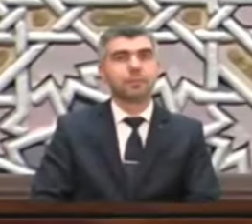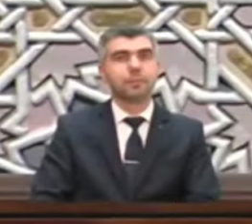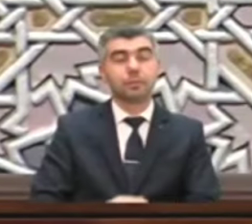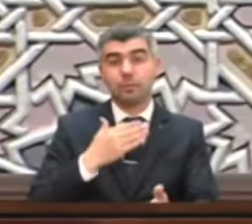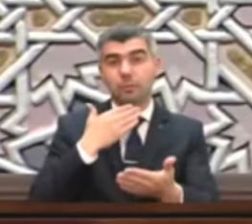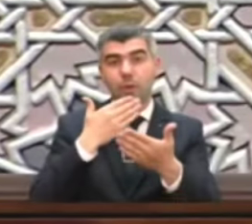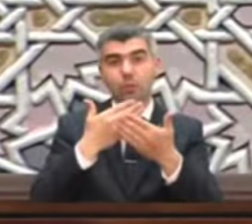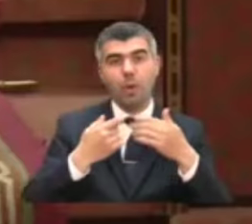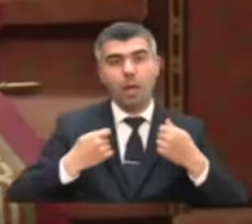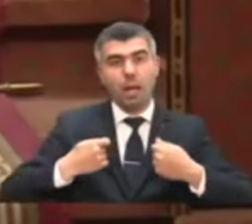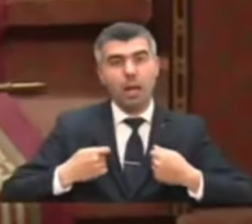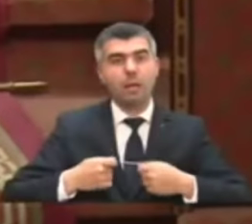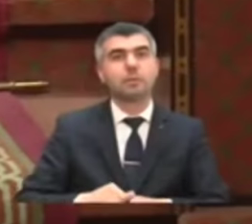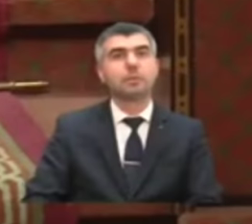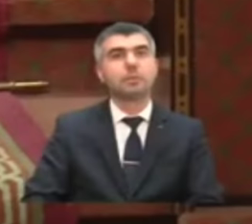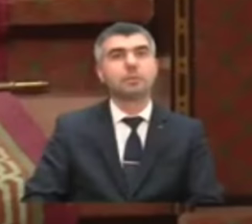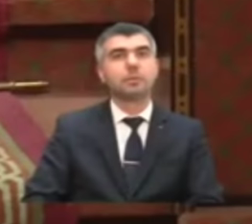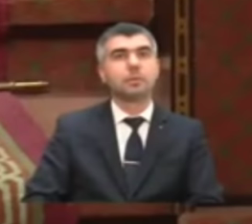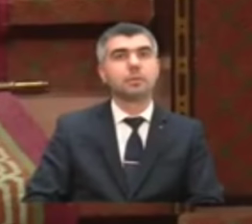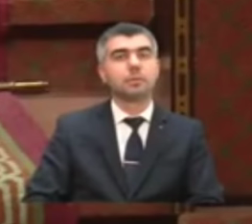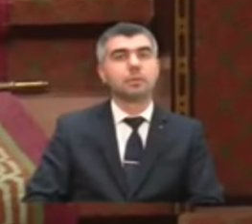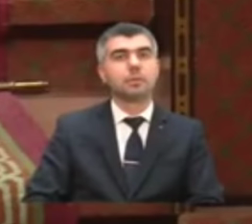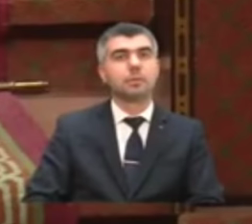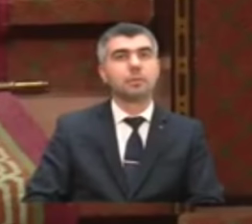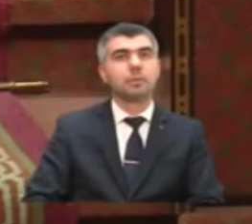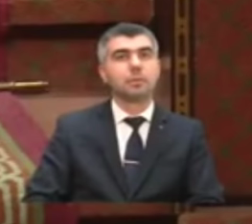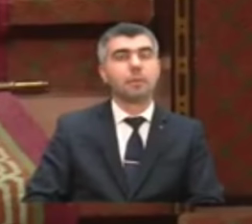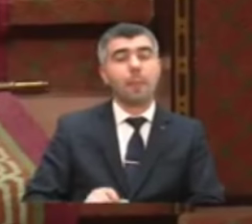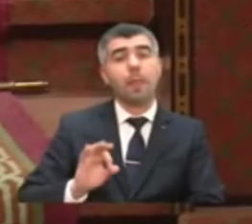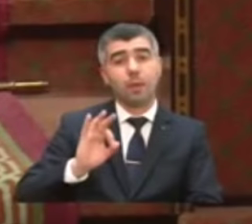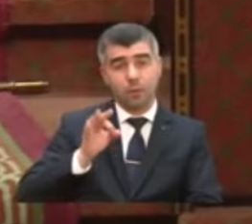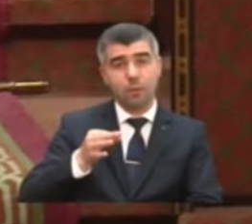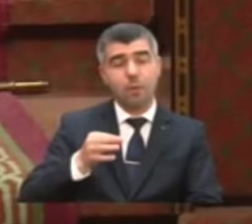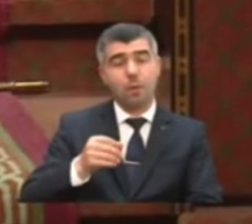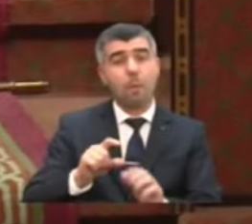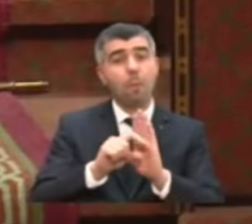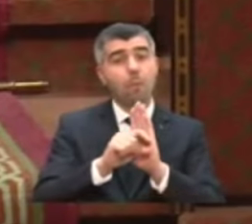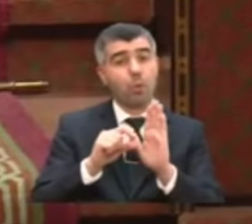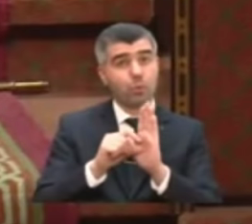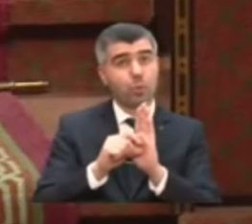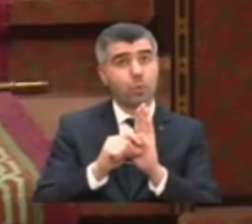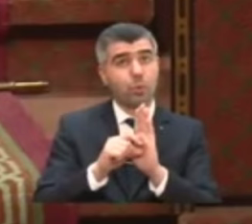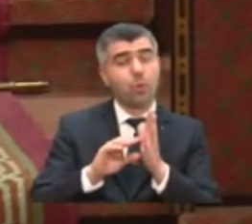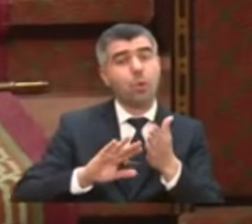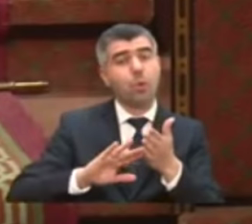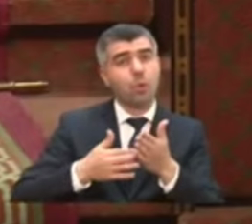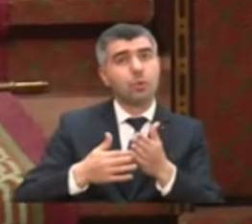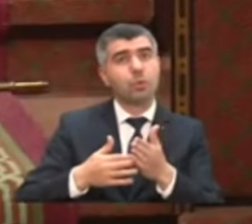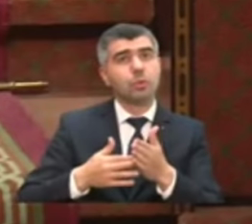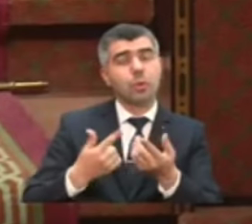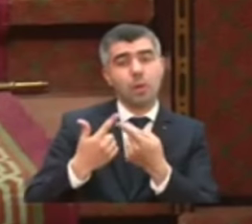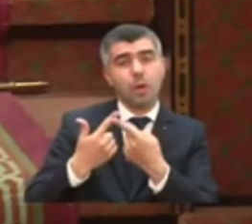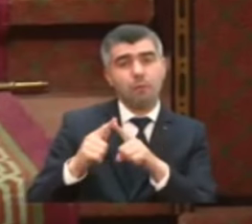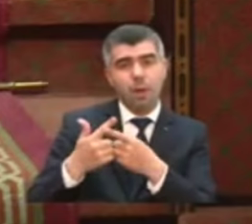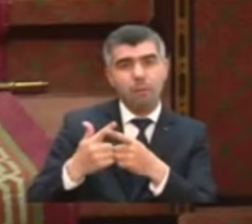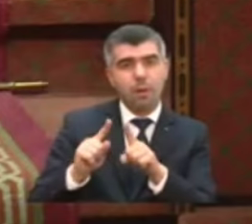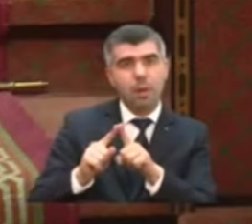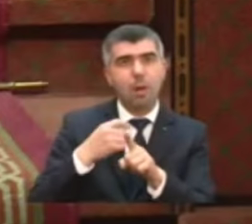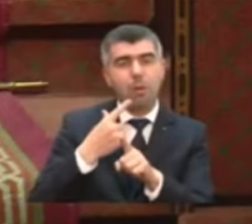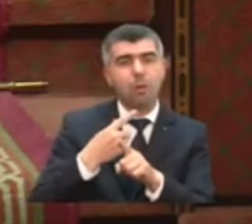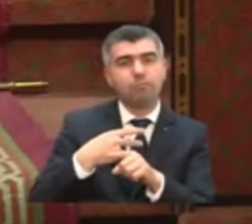السيد الرئيس، السيد نائب المحترم، فعلا هذا موضوع على كل حال رافقنا الحديث فيه